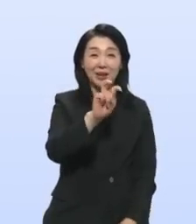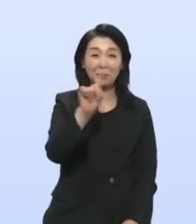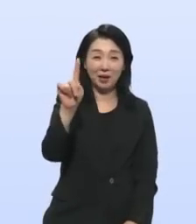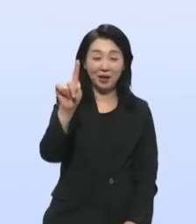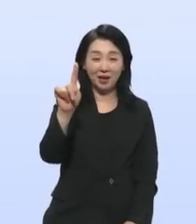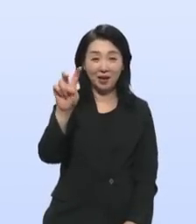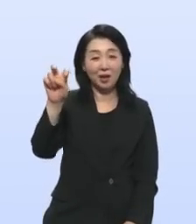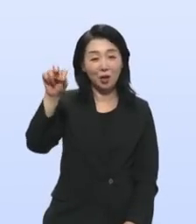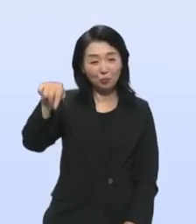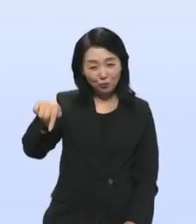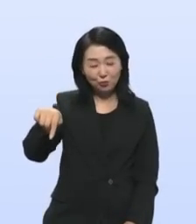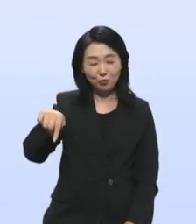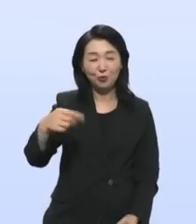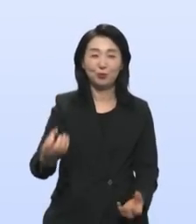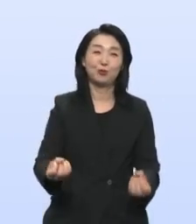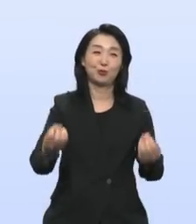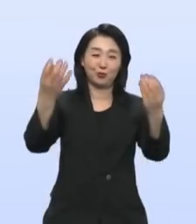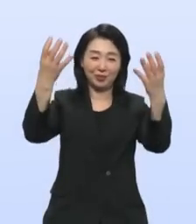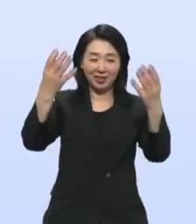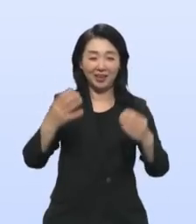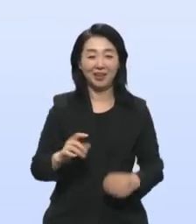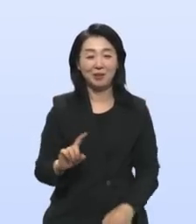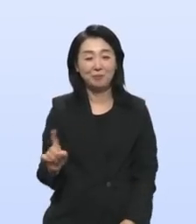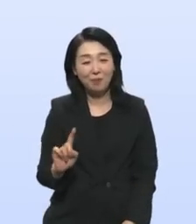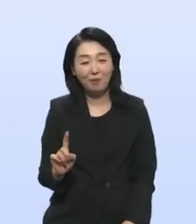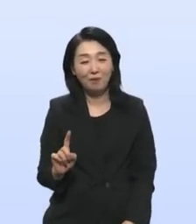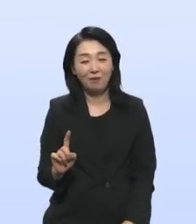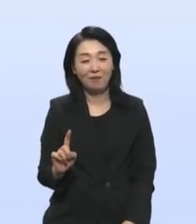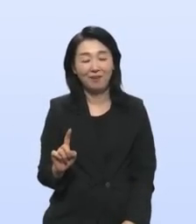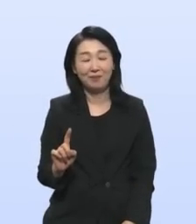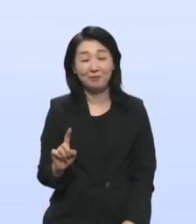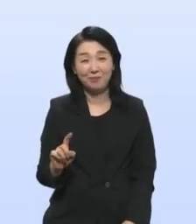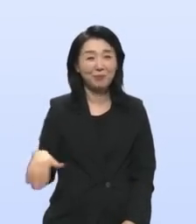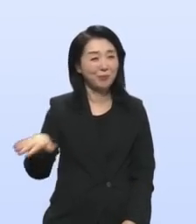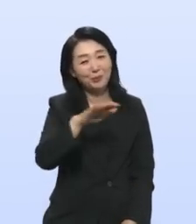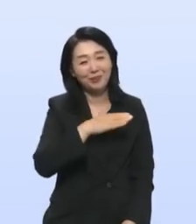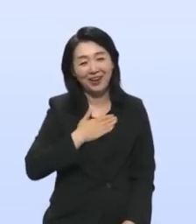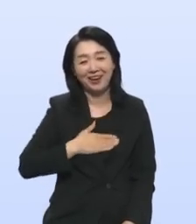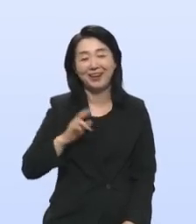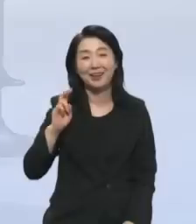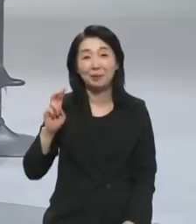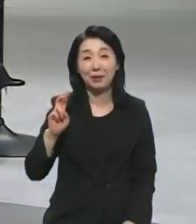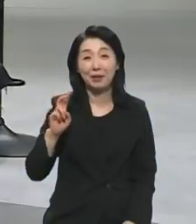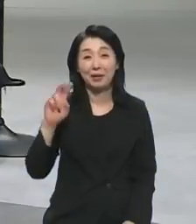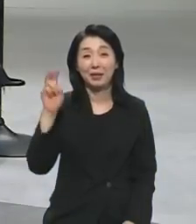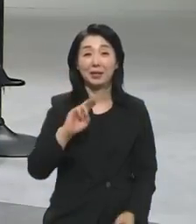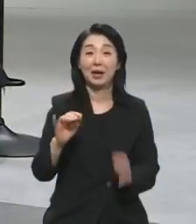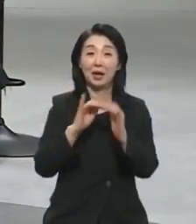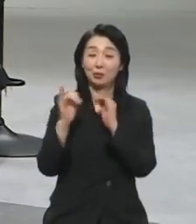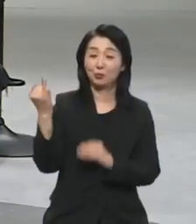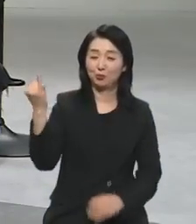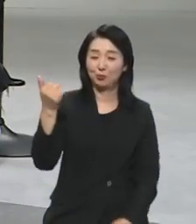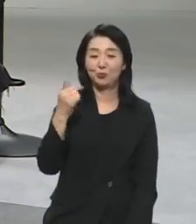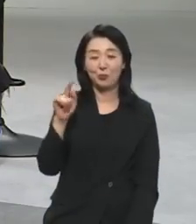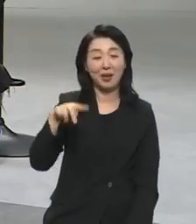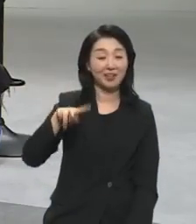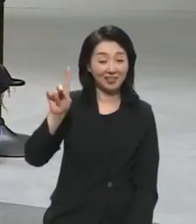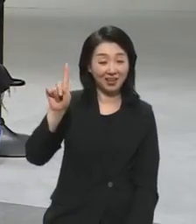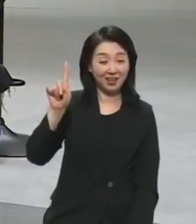퍼포먼스 뭐 이런 키워드들 나오는데 아마 어떤 일 있는지는 다 알고 계실 거예요 예네 가수 화사의 얘기죠